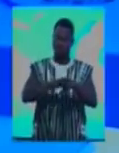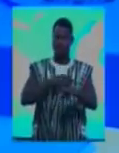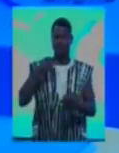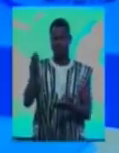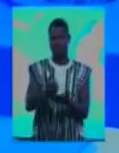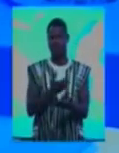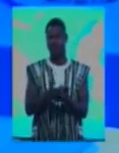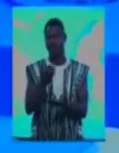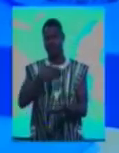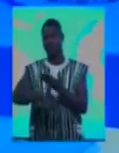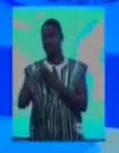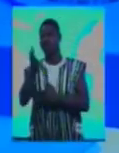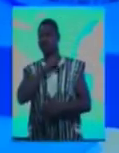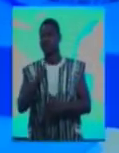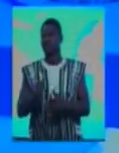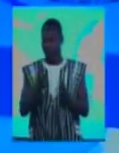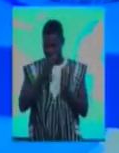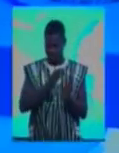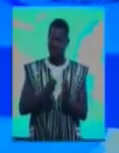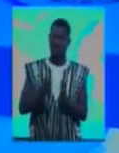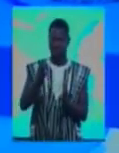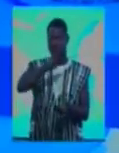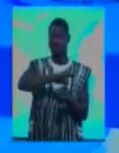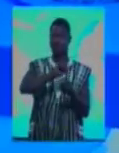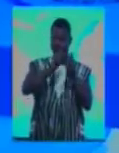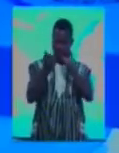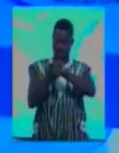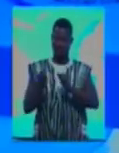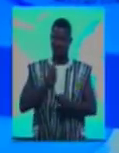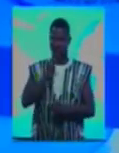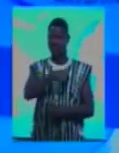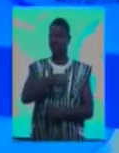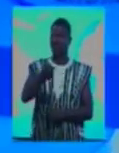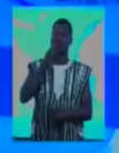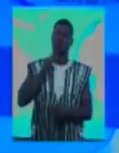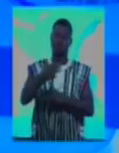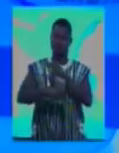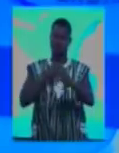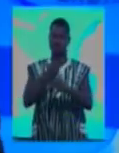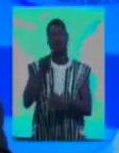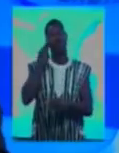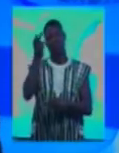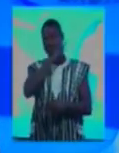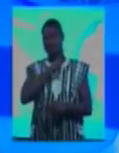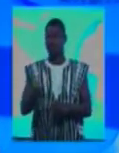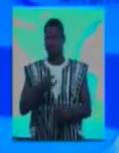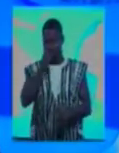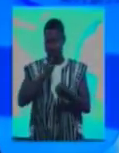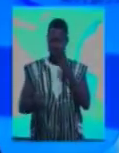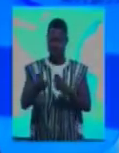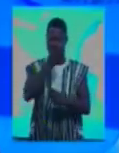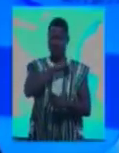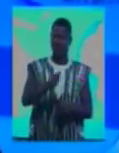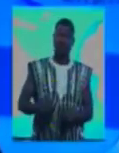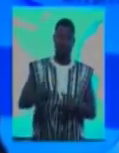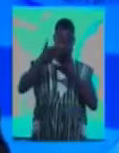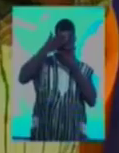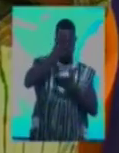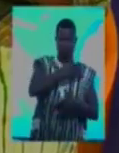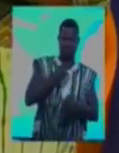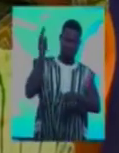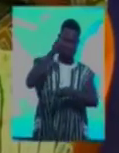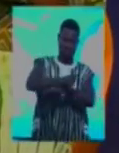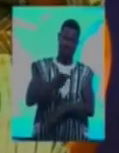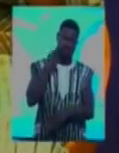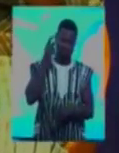contribution dans la pacification de notre monde confronté au terrorisme et à la violence. Le point avec Roger Bembamba et Sepou Zongo.